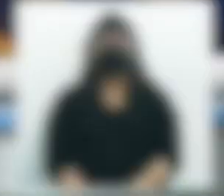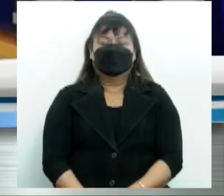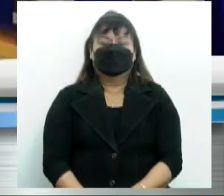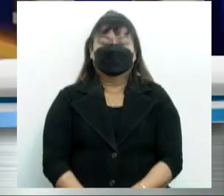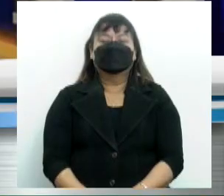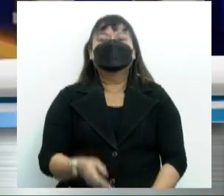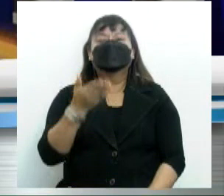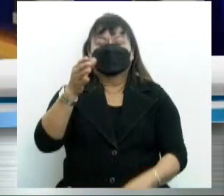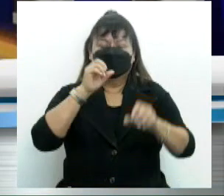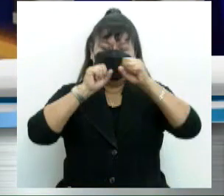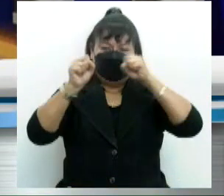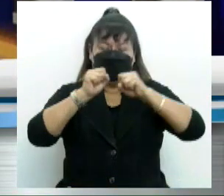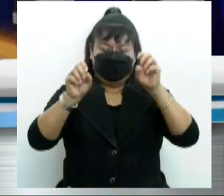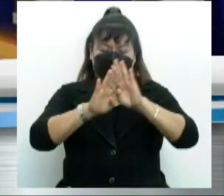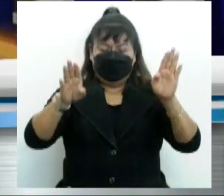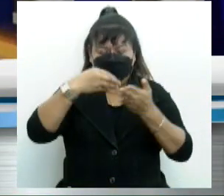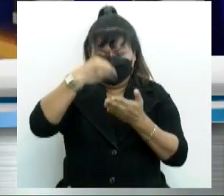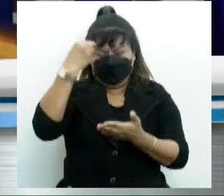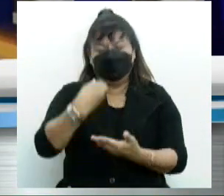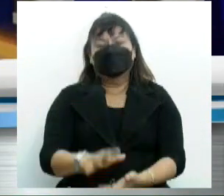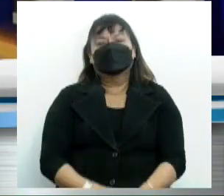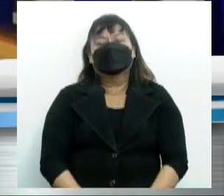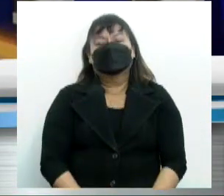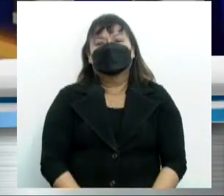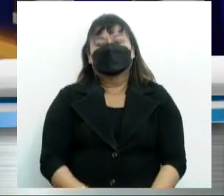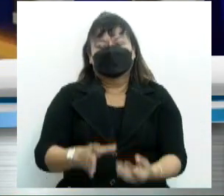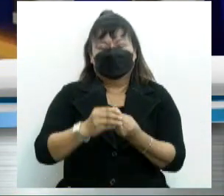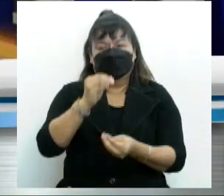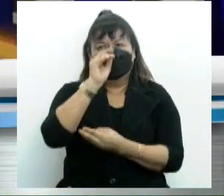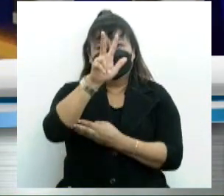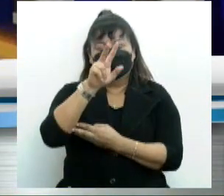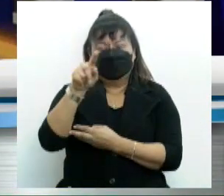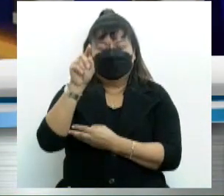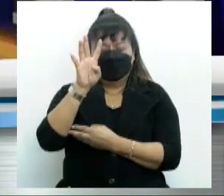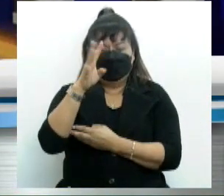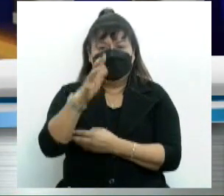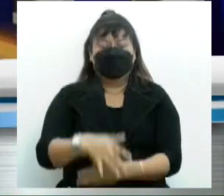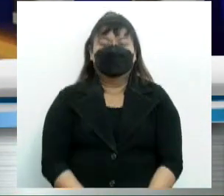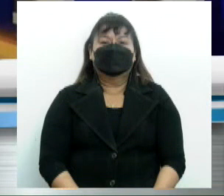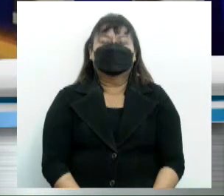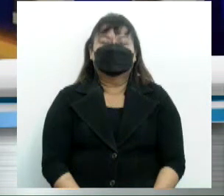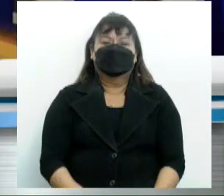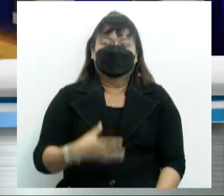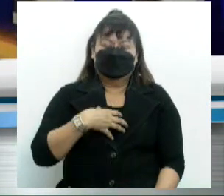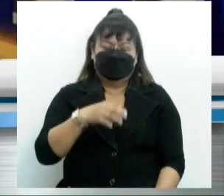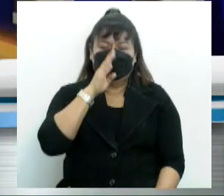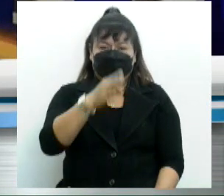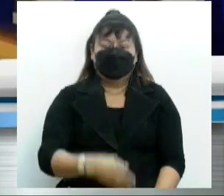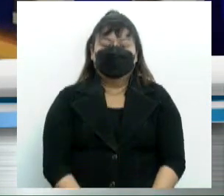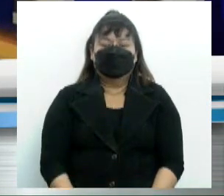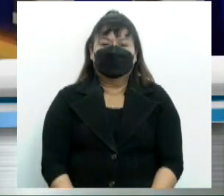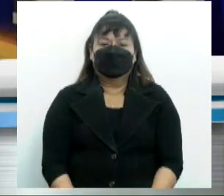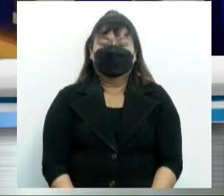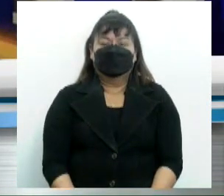มึงจะว่าเราเปิดภาคเรียนมาสัปดาห์ที่ 3ที่ 4มาเนี่ยนะครับว่าอยากจะเน้นย้ำอีกครั้งหนึ่ง